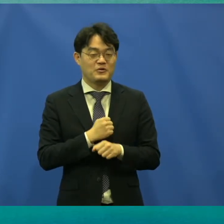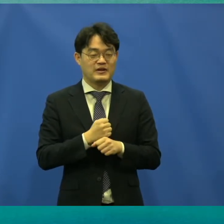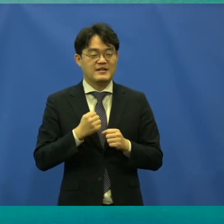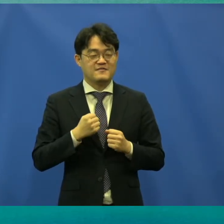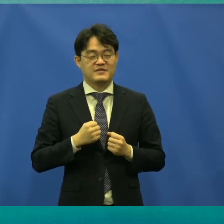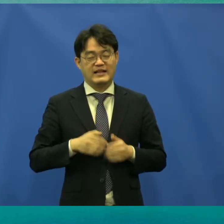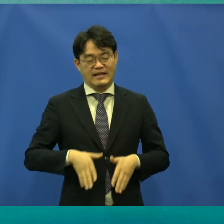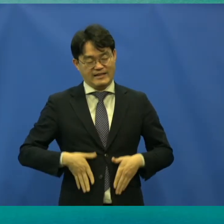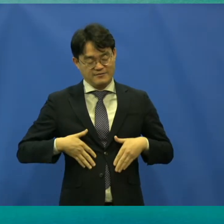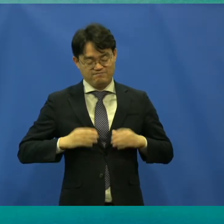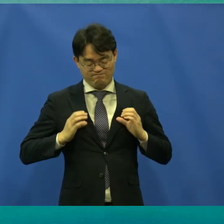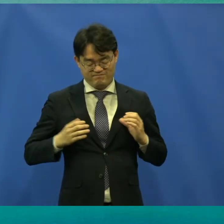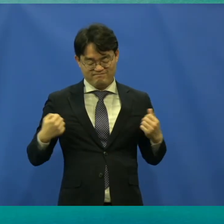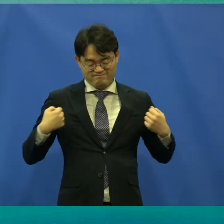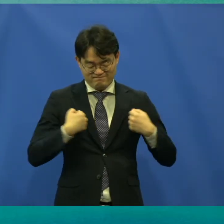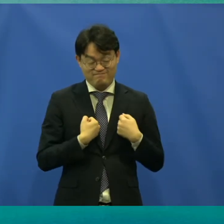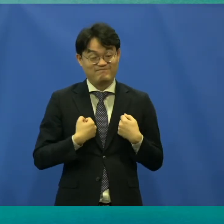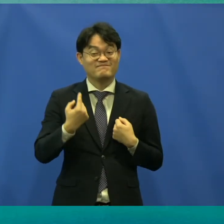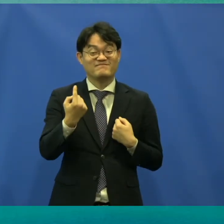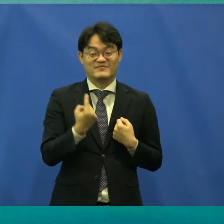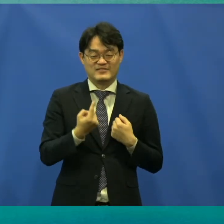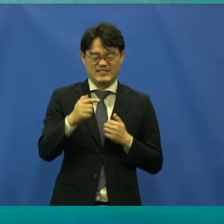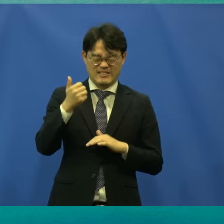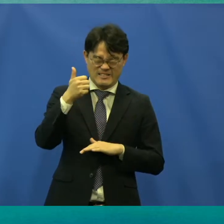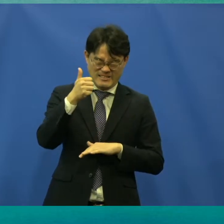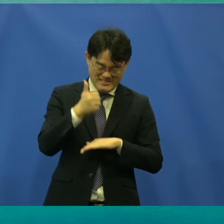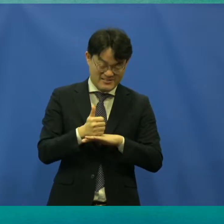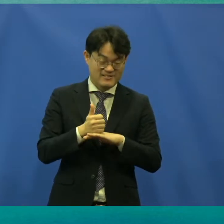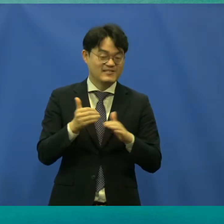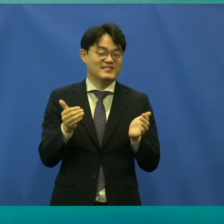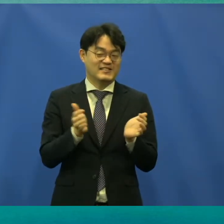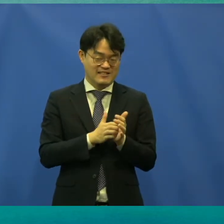끝까지 완주하시기를 바랍니다.